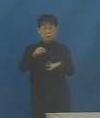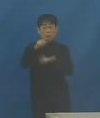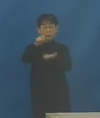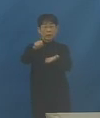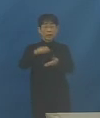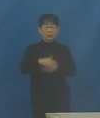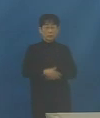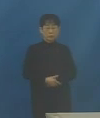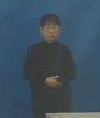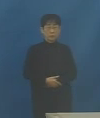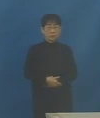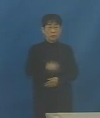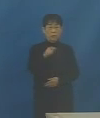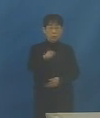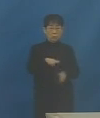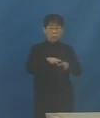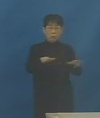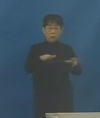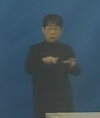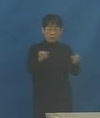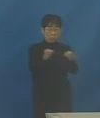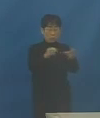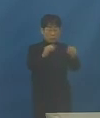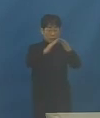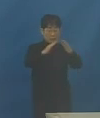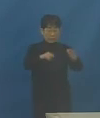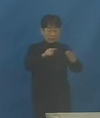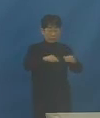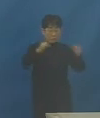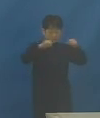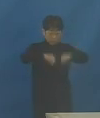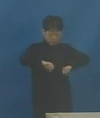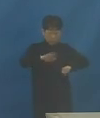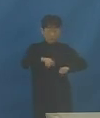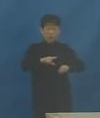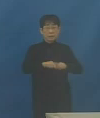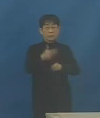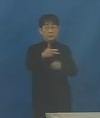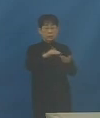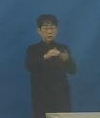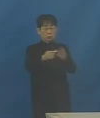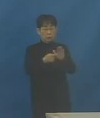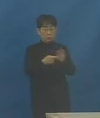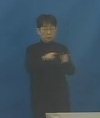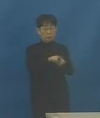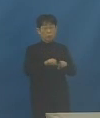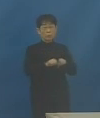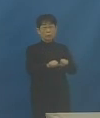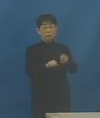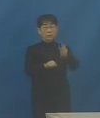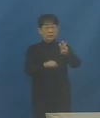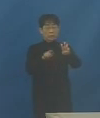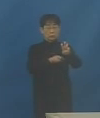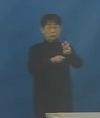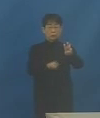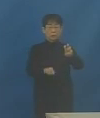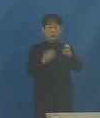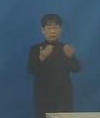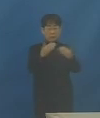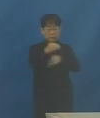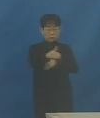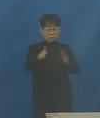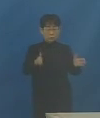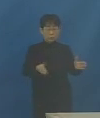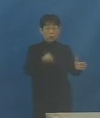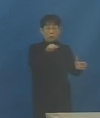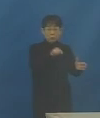行政懇談会でご了承が得られればですね市町村との共同事業でありますこの30人学級を県議会